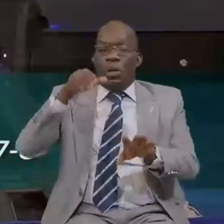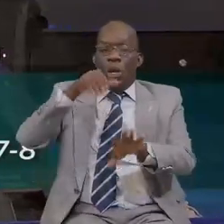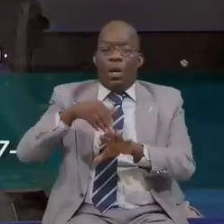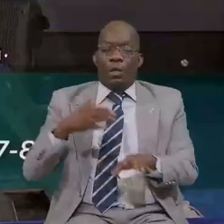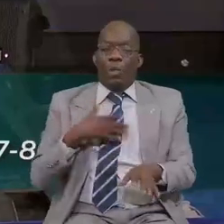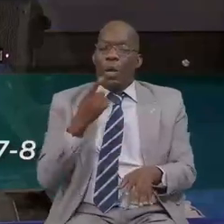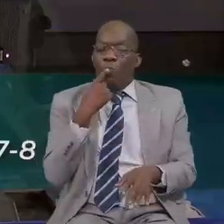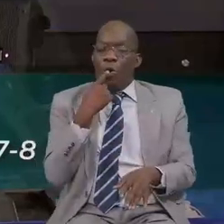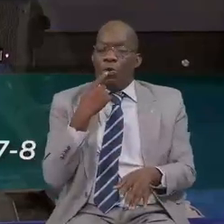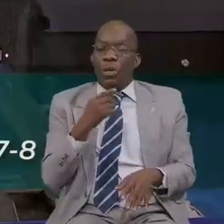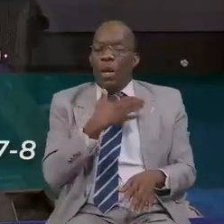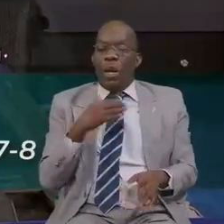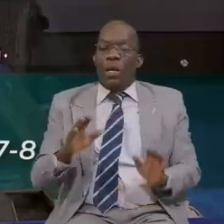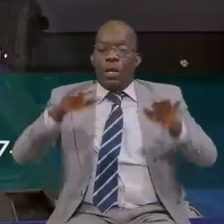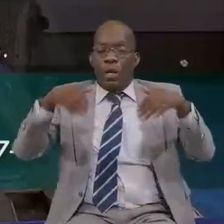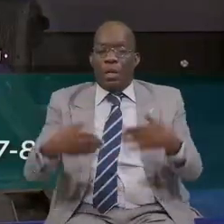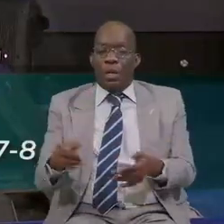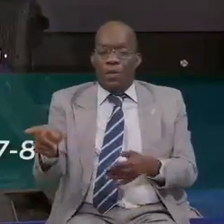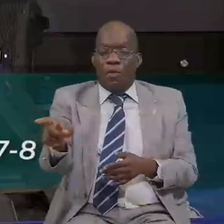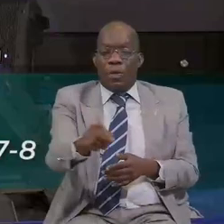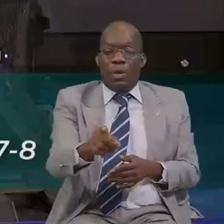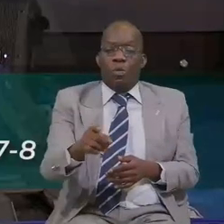vêtiras de ma part.